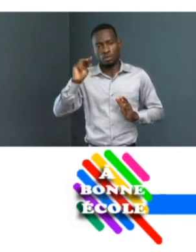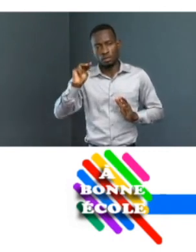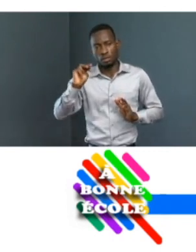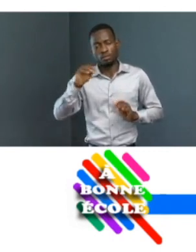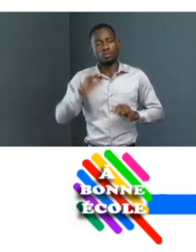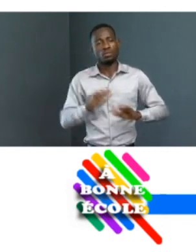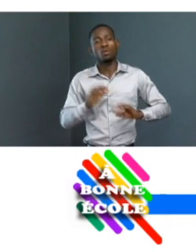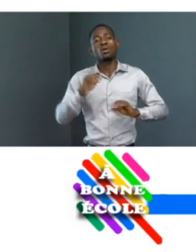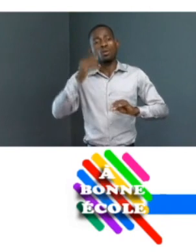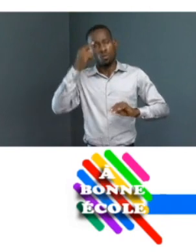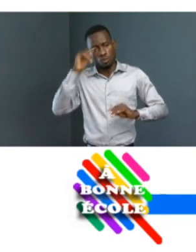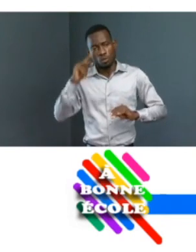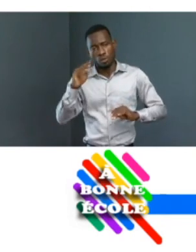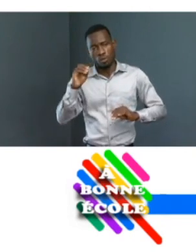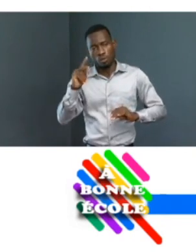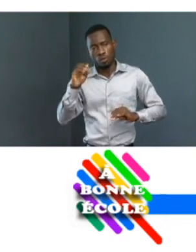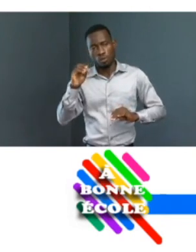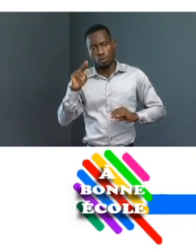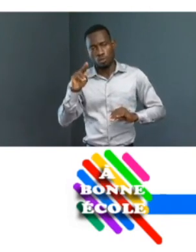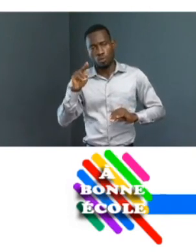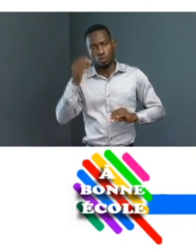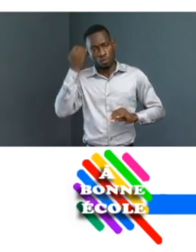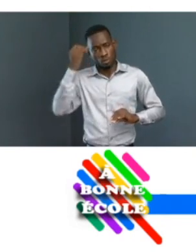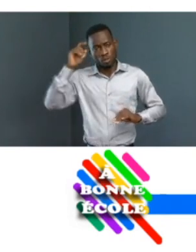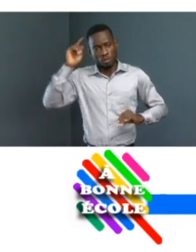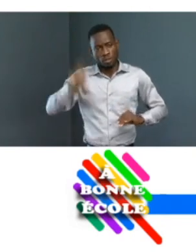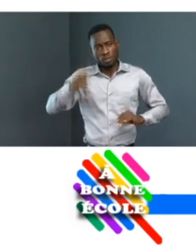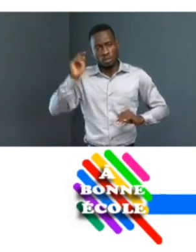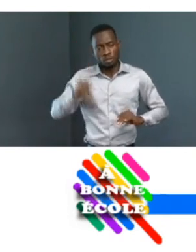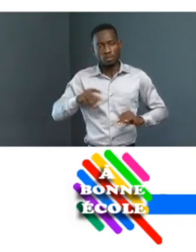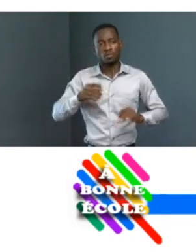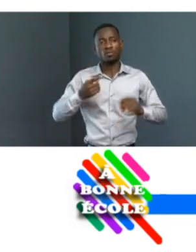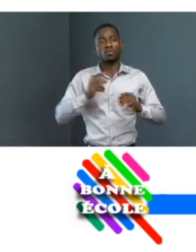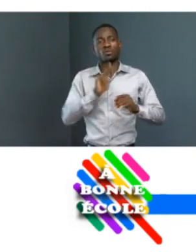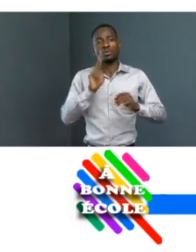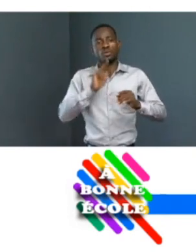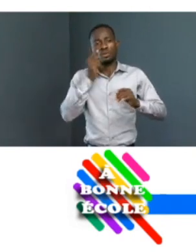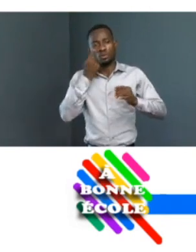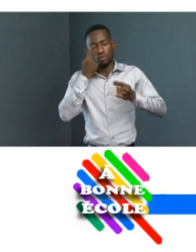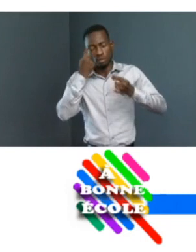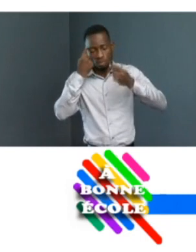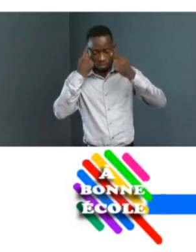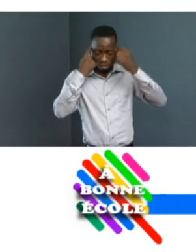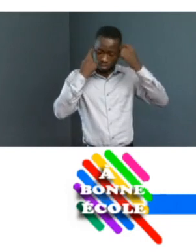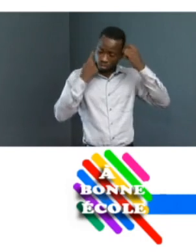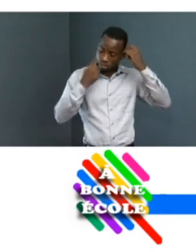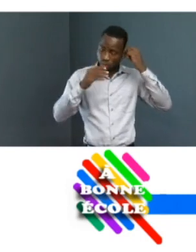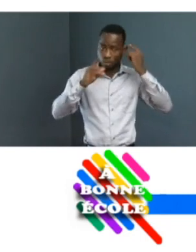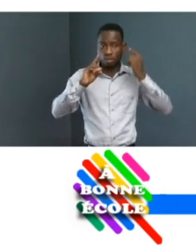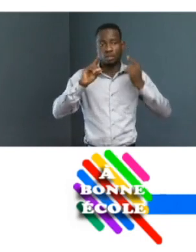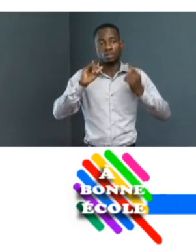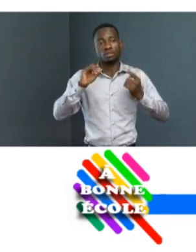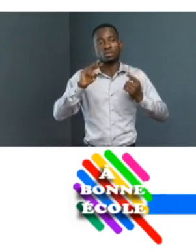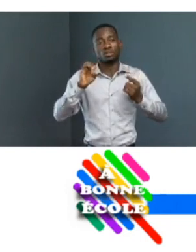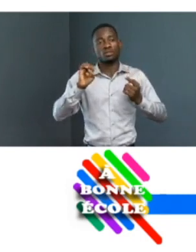Kokou d'abord, Kokou qui est myope, il faut le port des verres divergents.